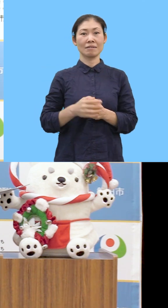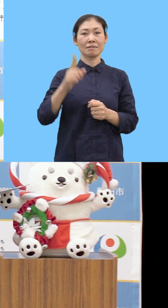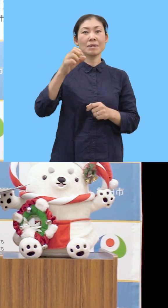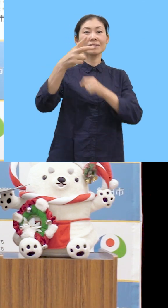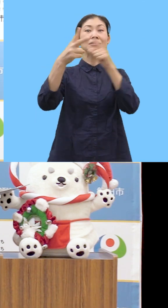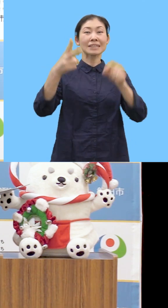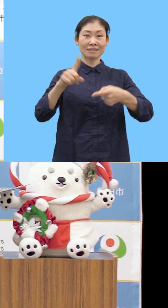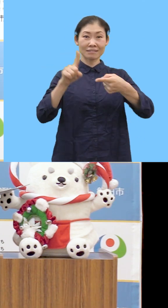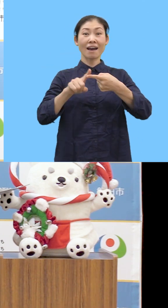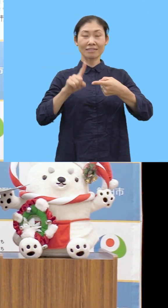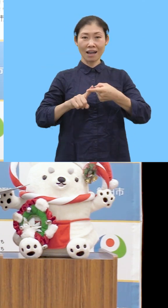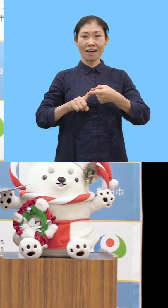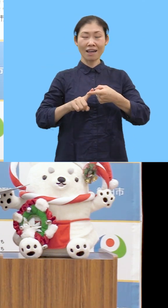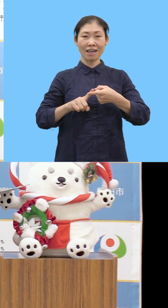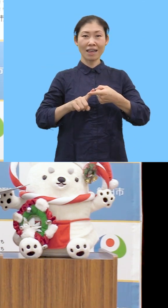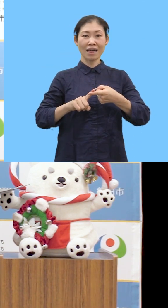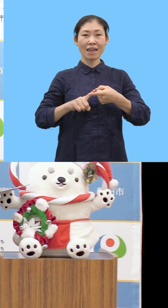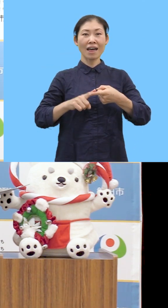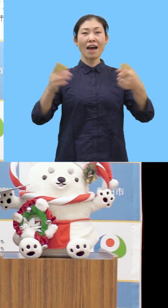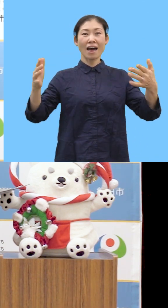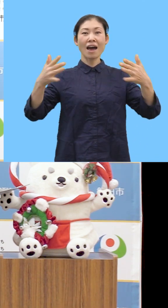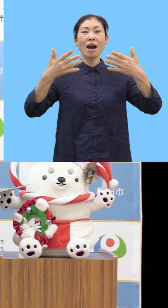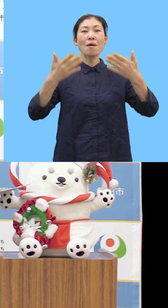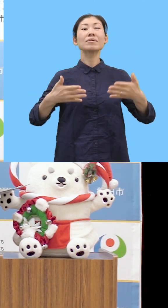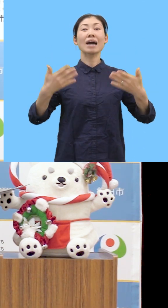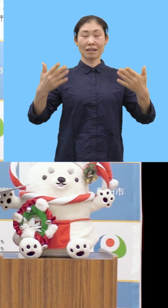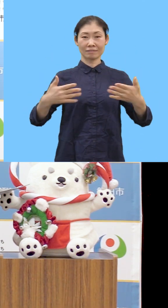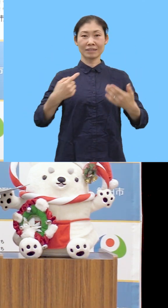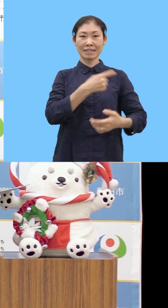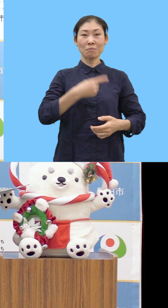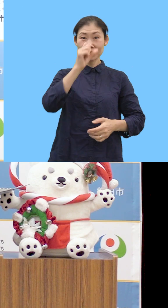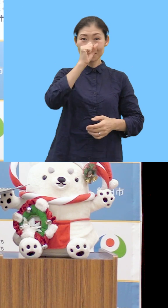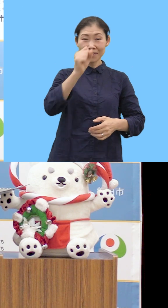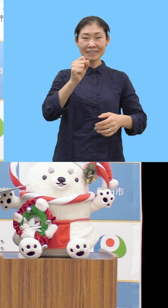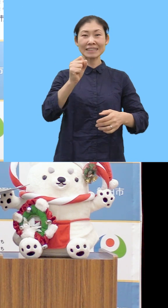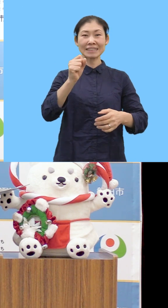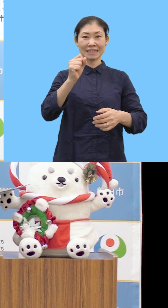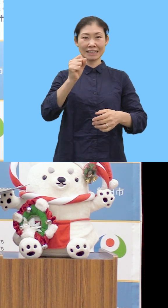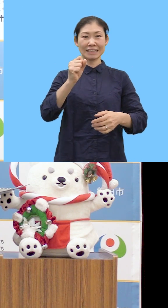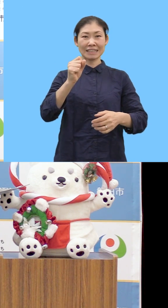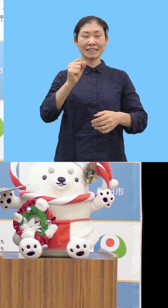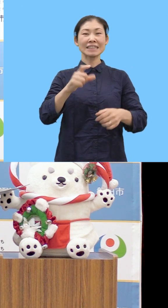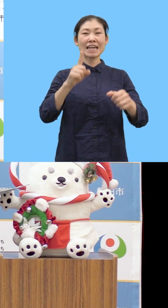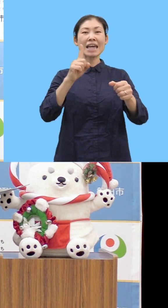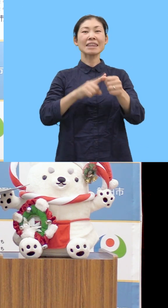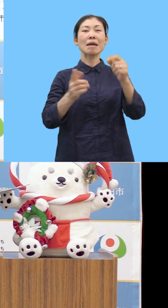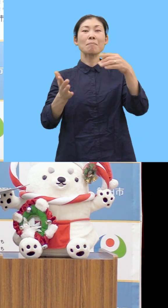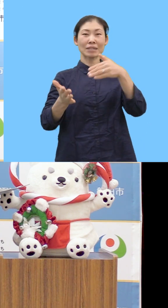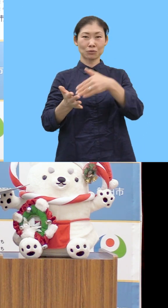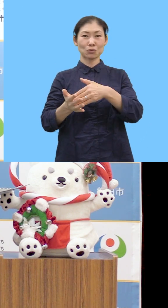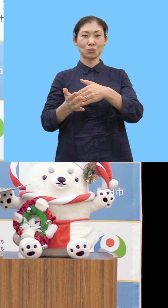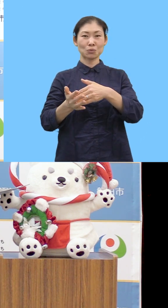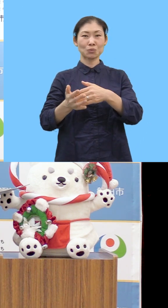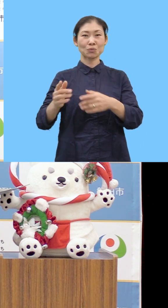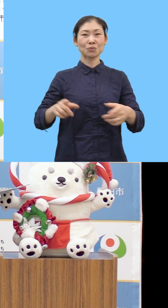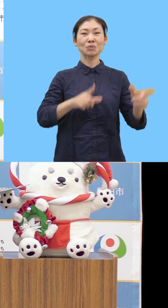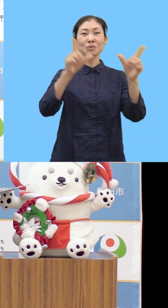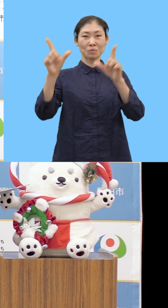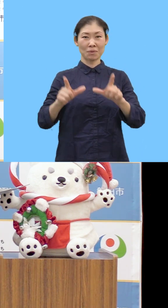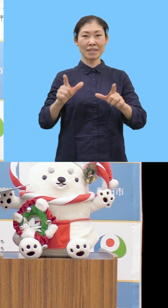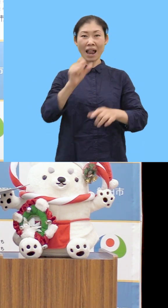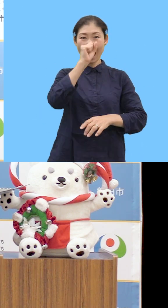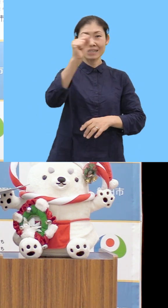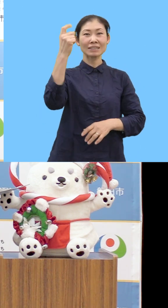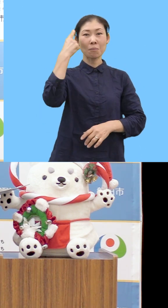穏やかな気候で、気持ちのいい年末年始になればなというふうに思っております。まずいつも通りですね、少